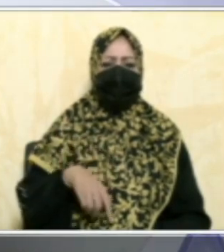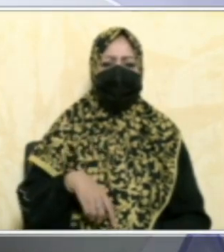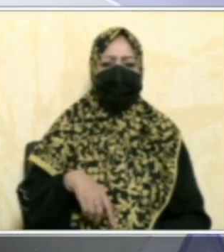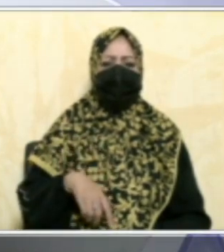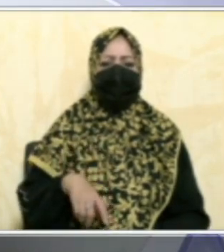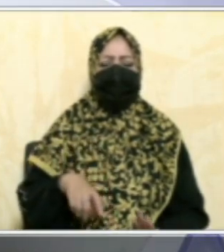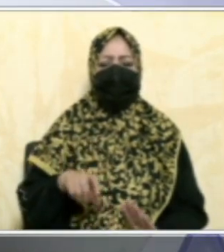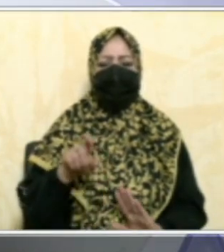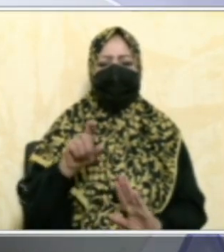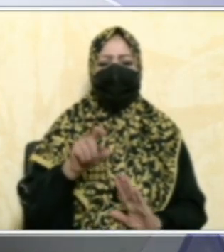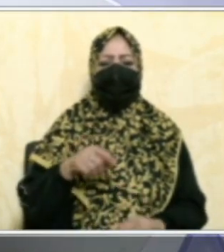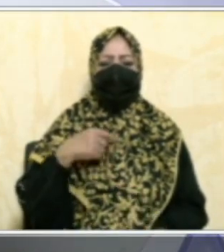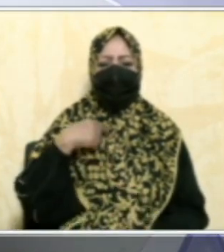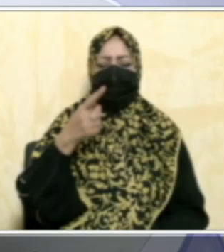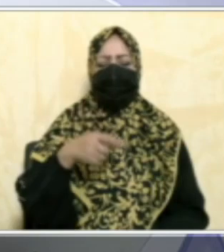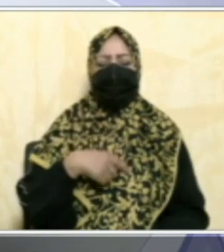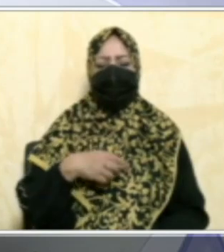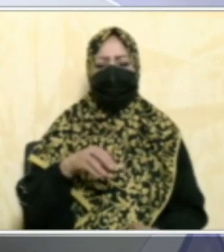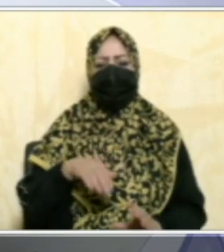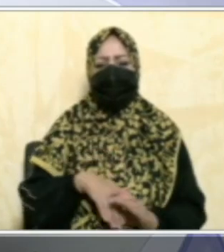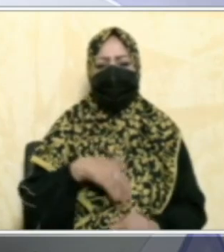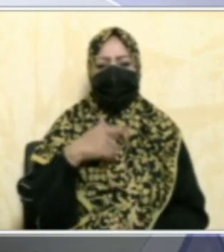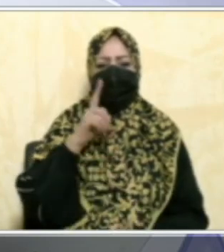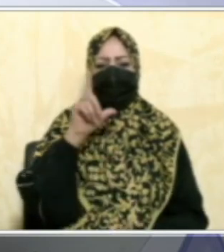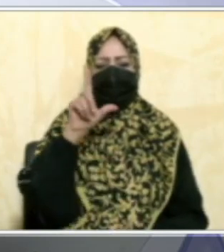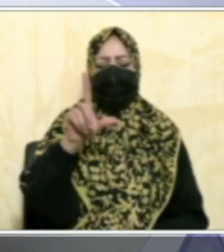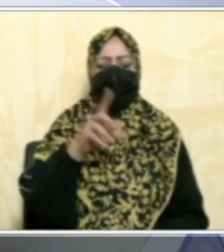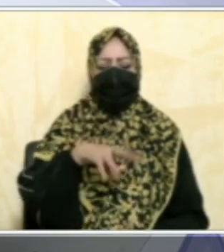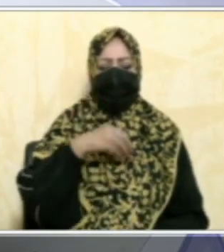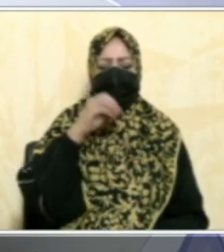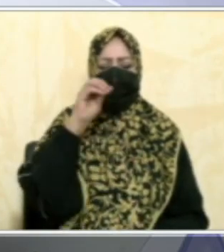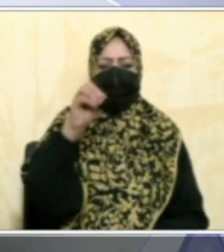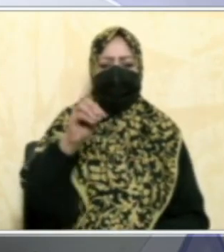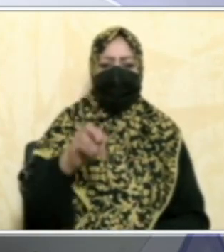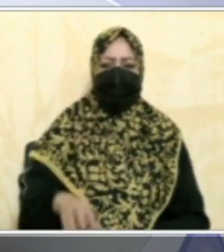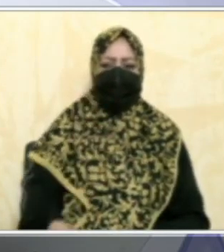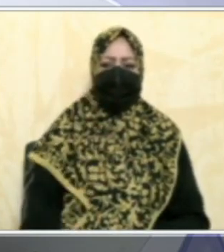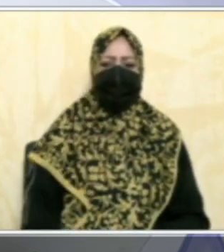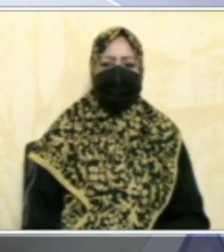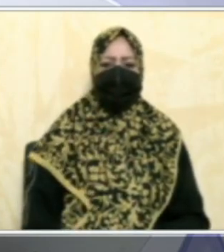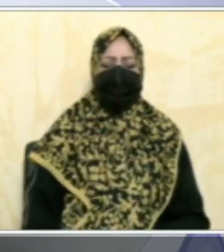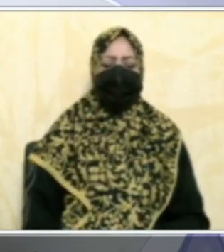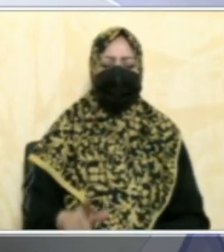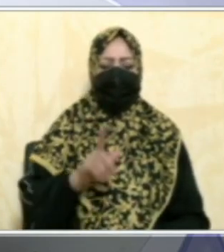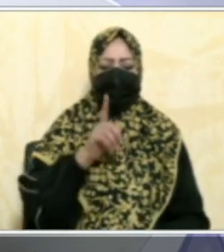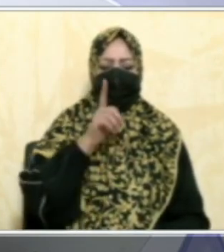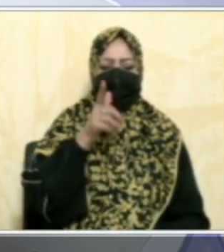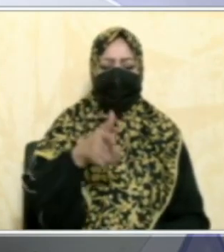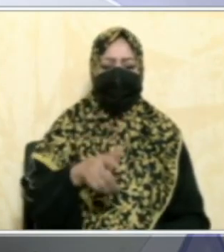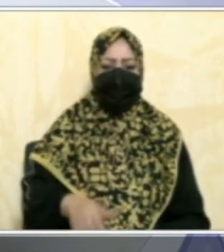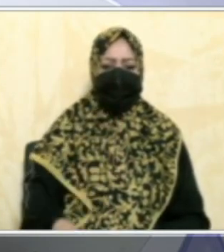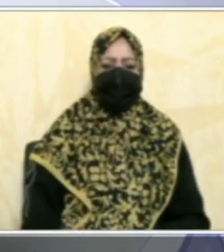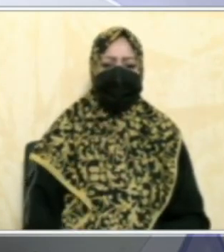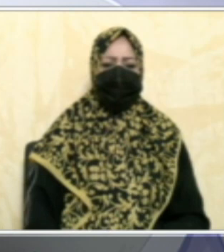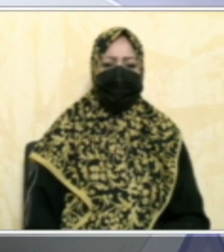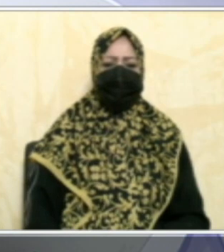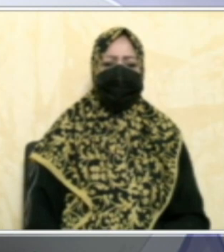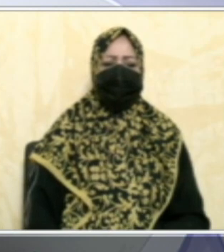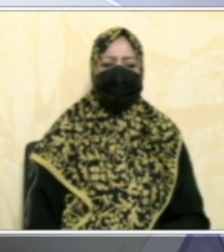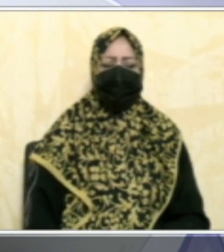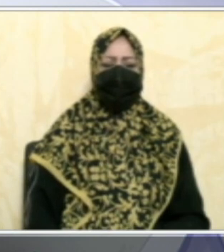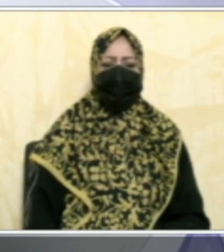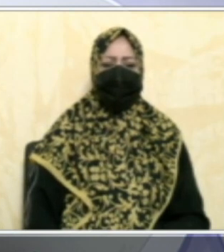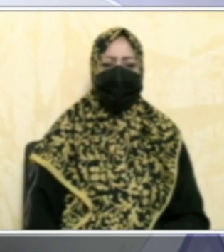الصحيح يا أخ عبد المنعم. هو محمود عبد العزيز قال تعلم آية الكرسي من الشيطان. أنت الآن سألتني أنا نجاوبك يا أخ عبد المنعم إن شاء